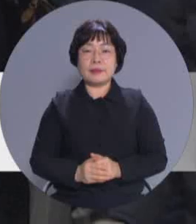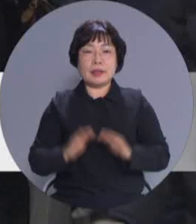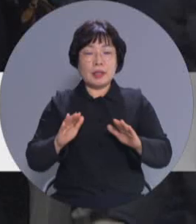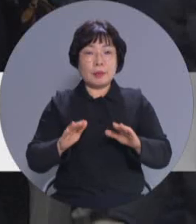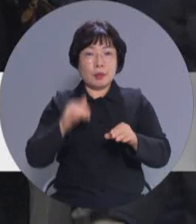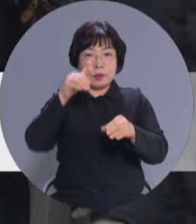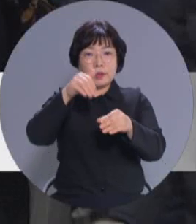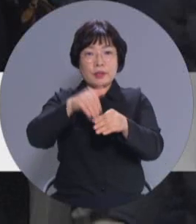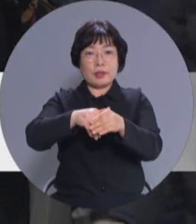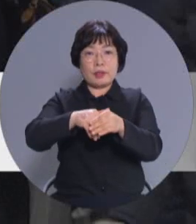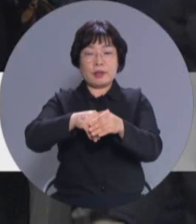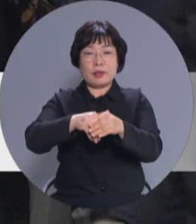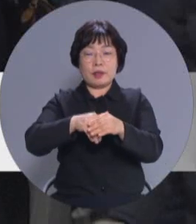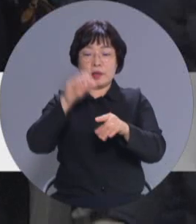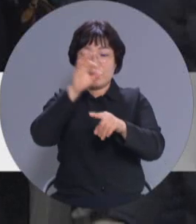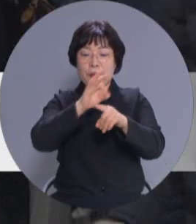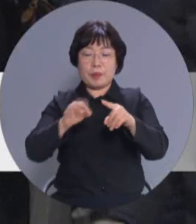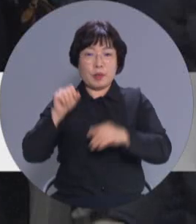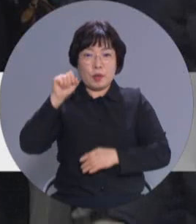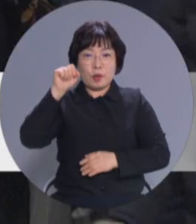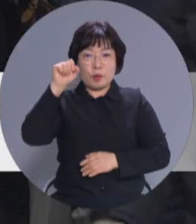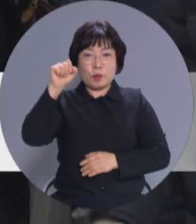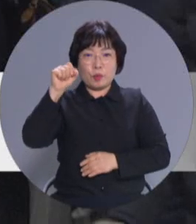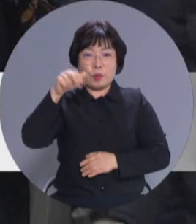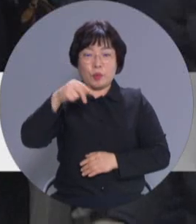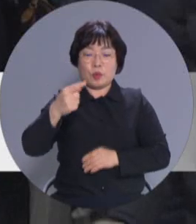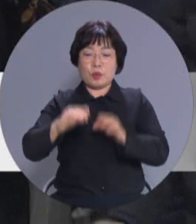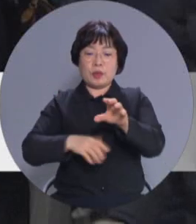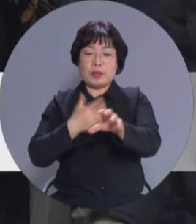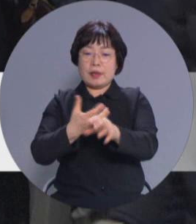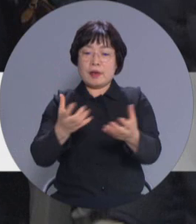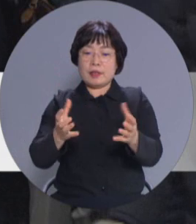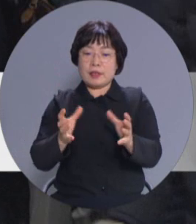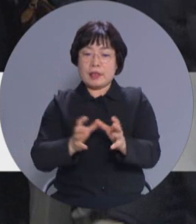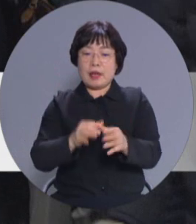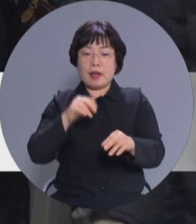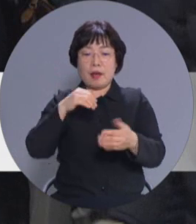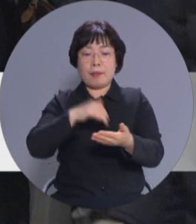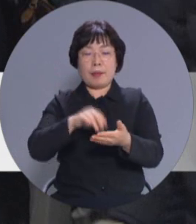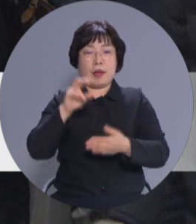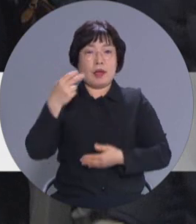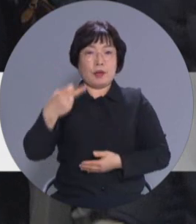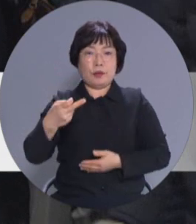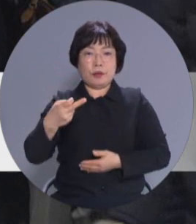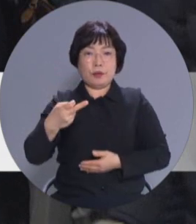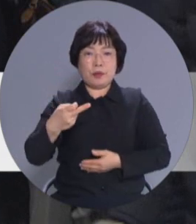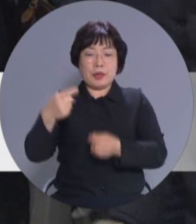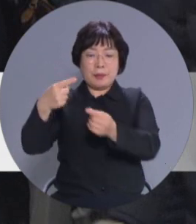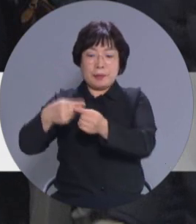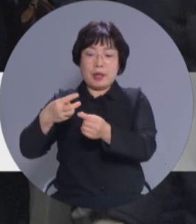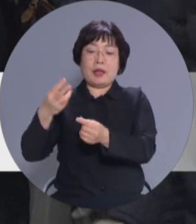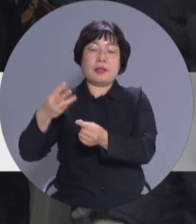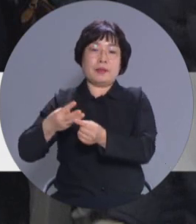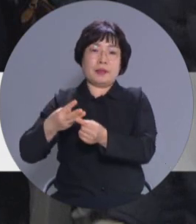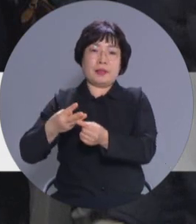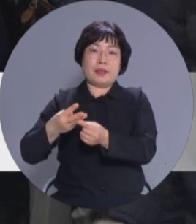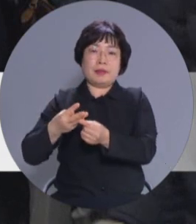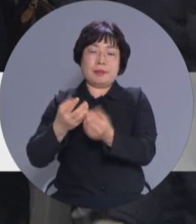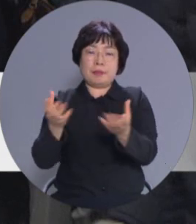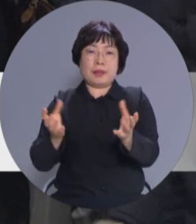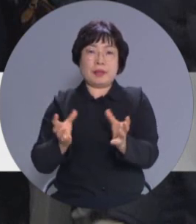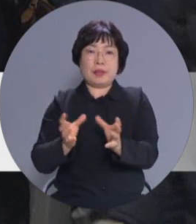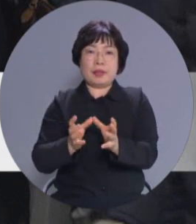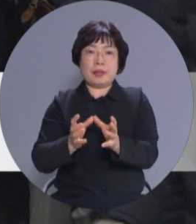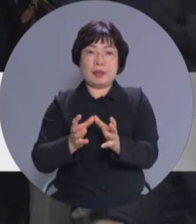이번 22대 총선에서 비례대표 후보만 낸 조국혁신당이 12석으로 원내 3당에 자리 잡았습니다.